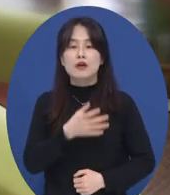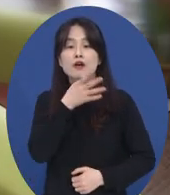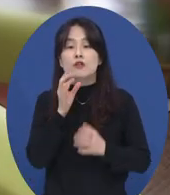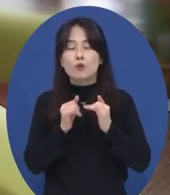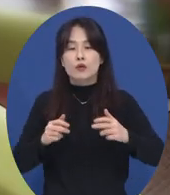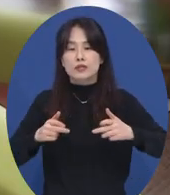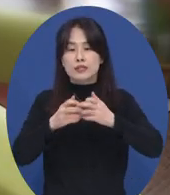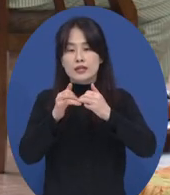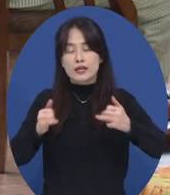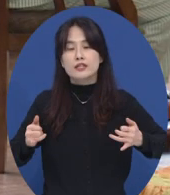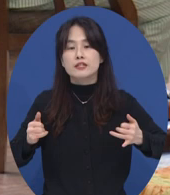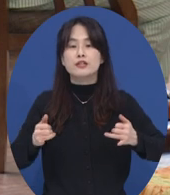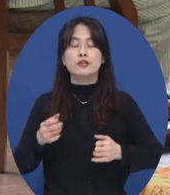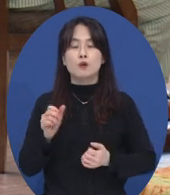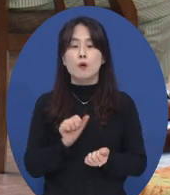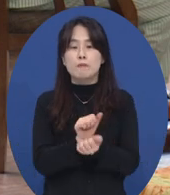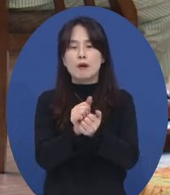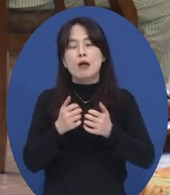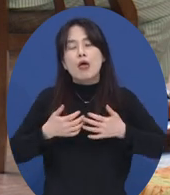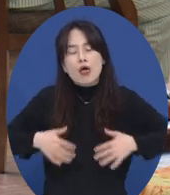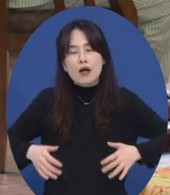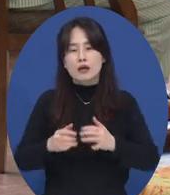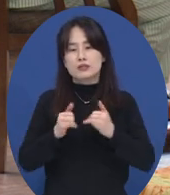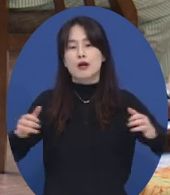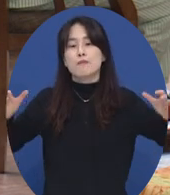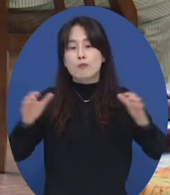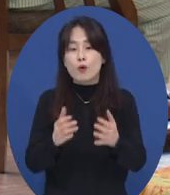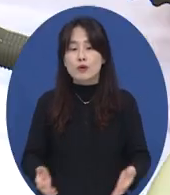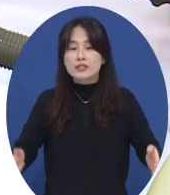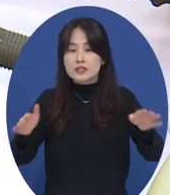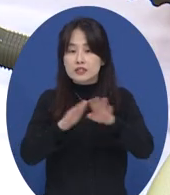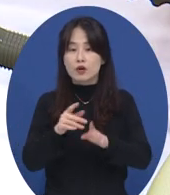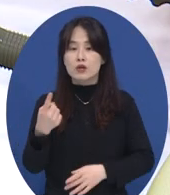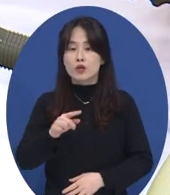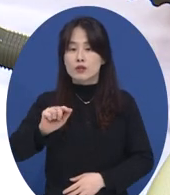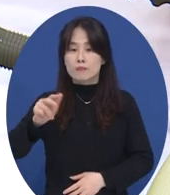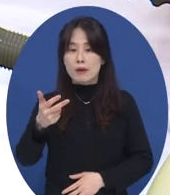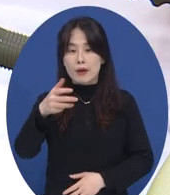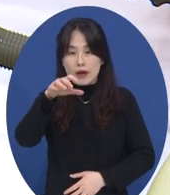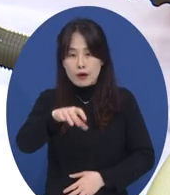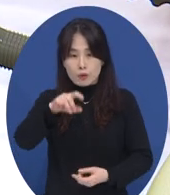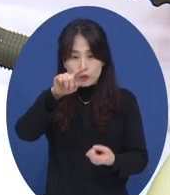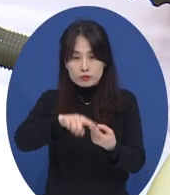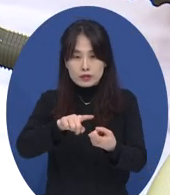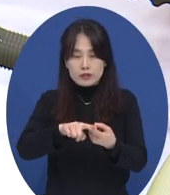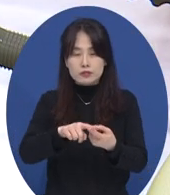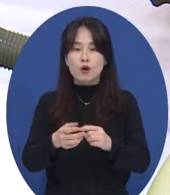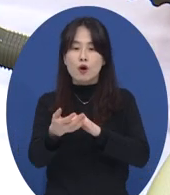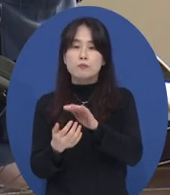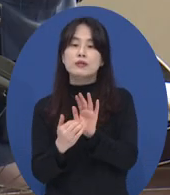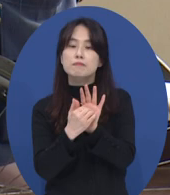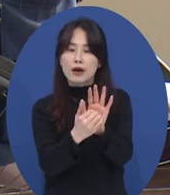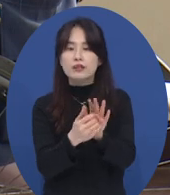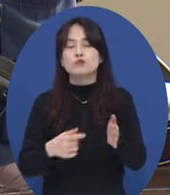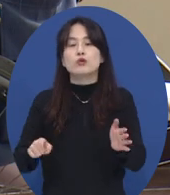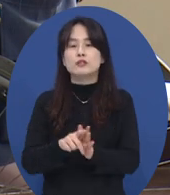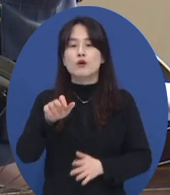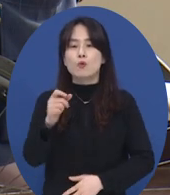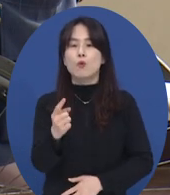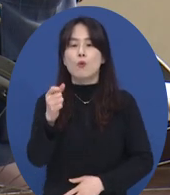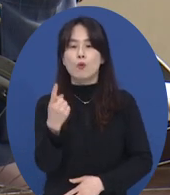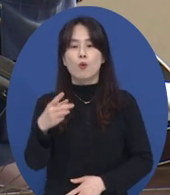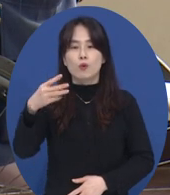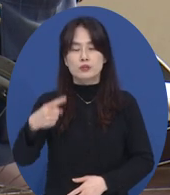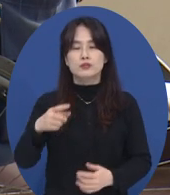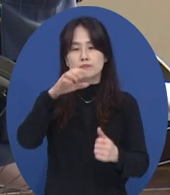노인과 장애인을 비롯한 감염병 취약계층이 모여있는 시설 1,800여 곳에 대해선 예방적 코호트 격리를 선제적으로